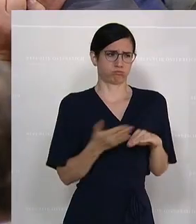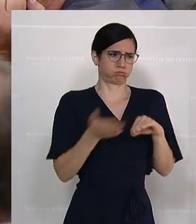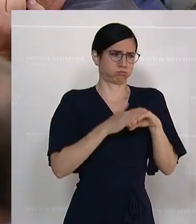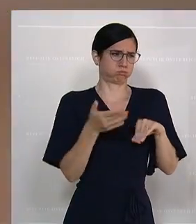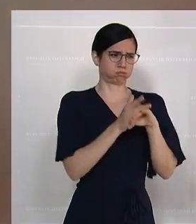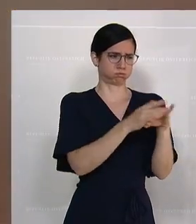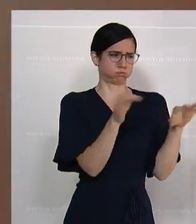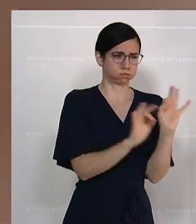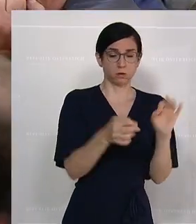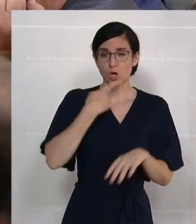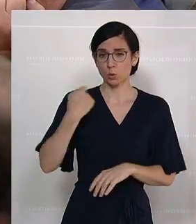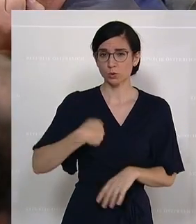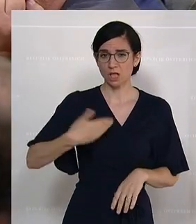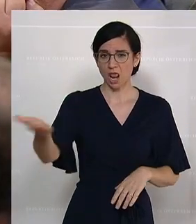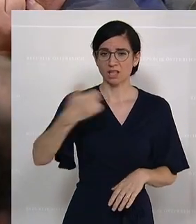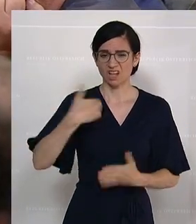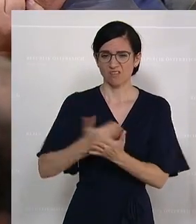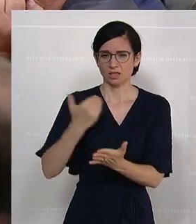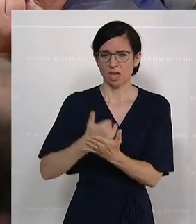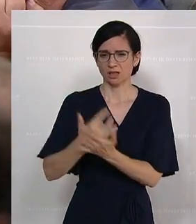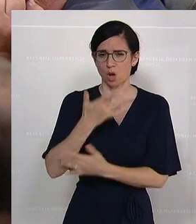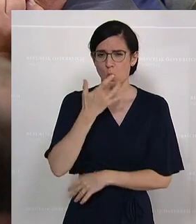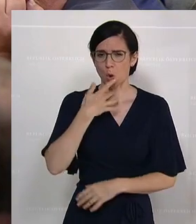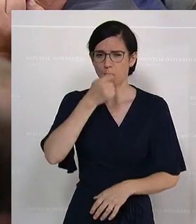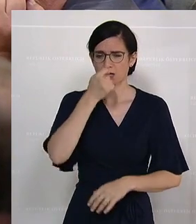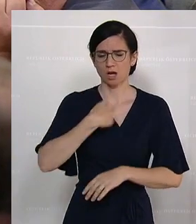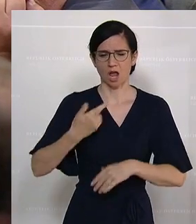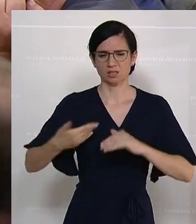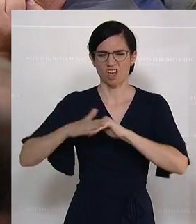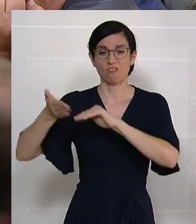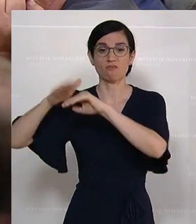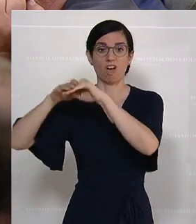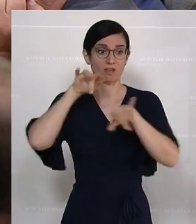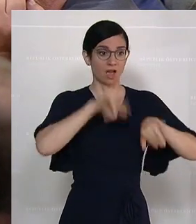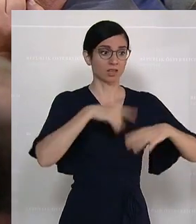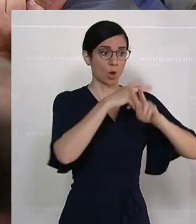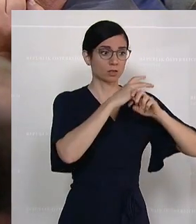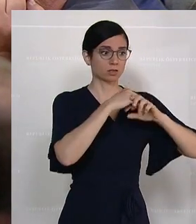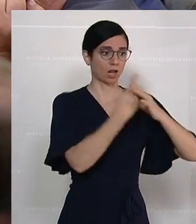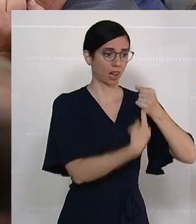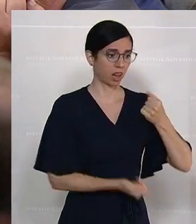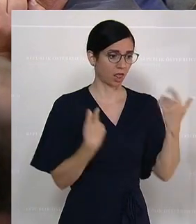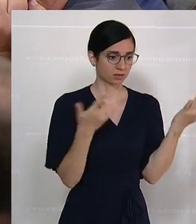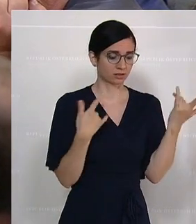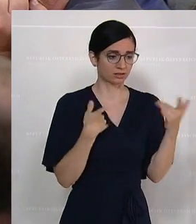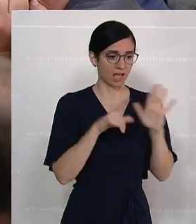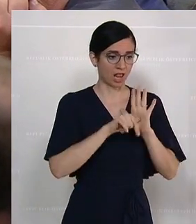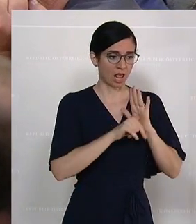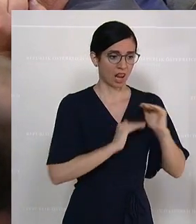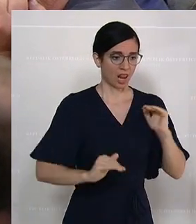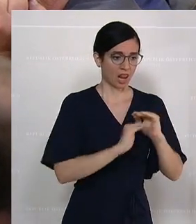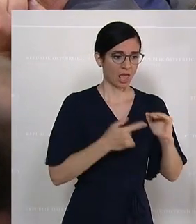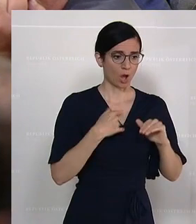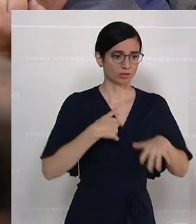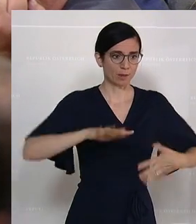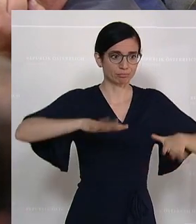dass die russen mehr verdienen mit öl und gas als je zuvor während bei uns die speicher leer sind und jetzt panikkäufe